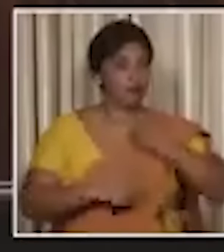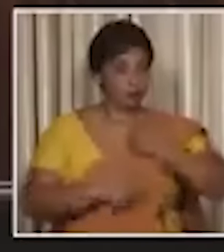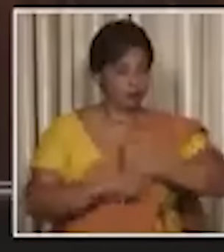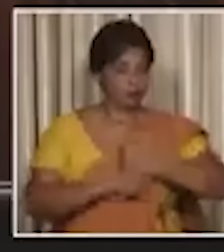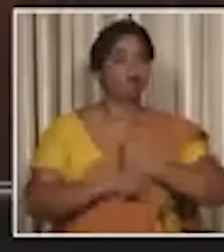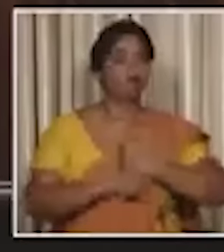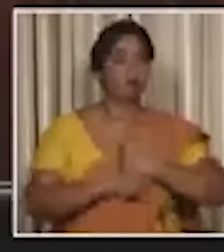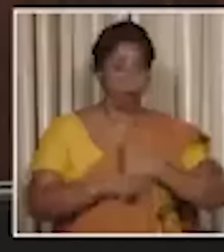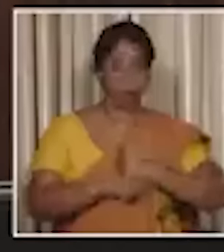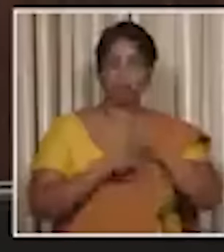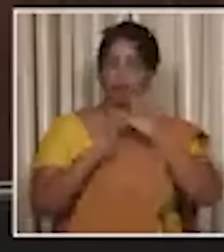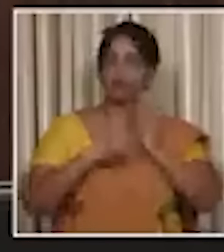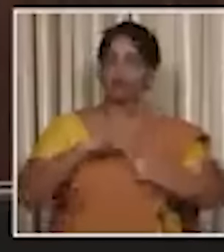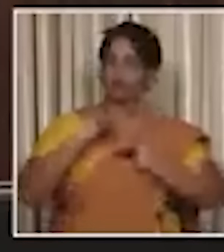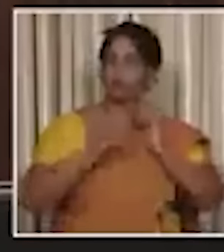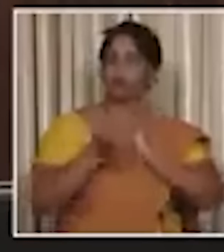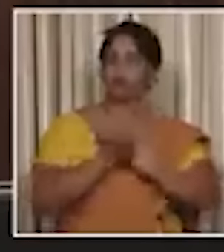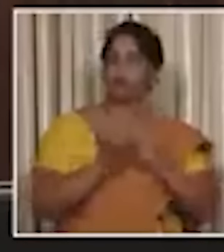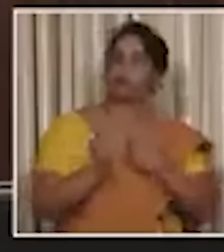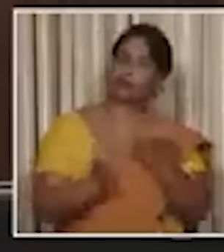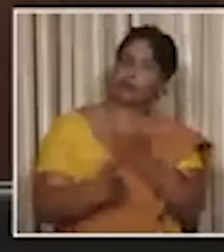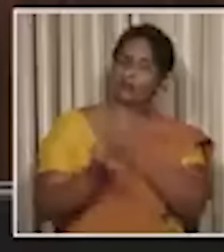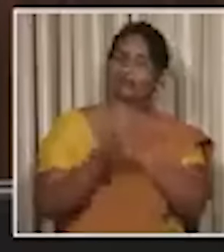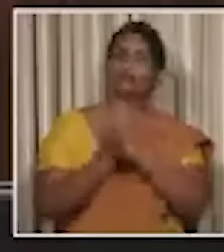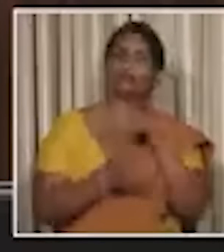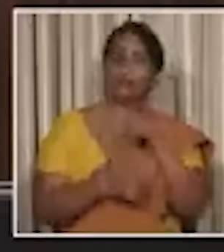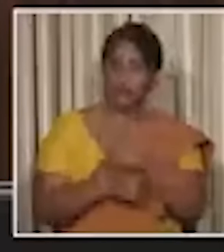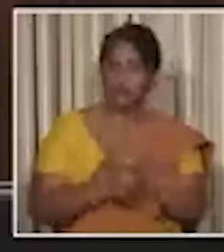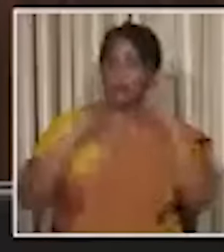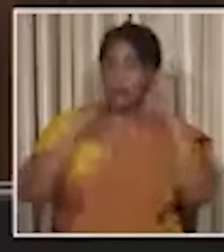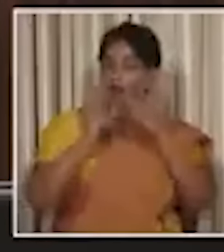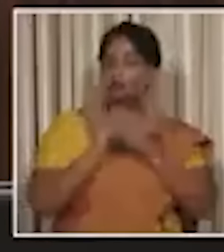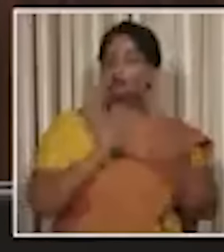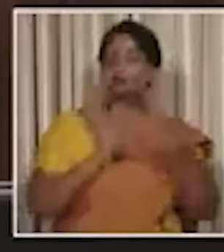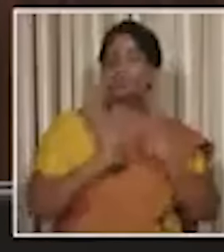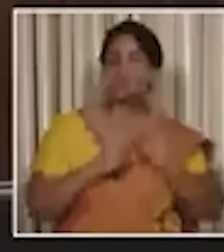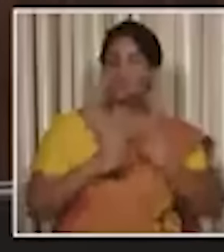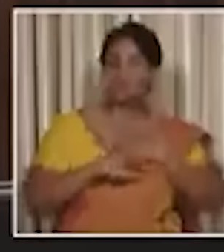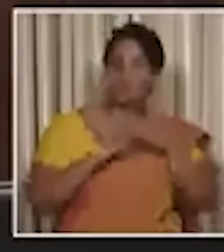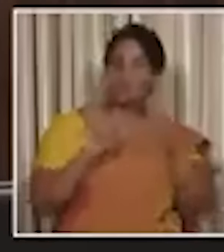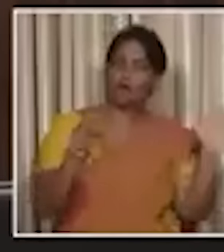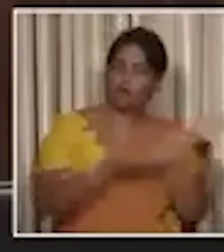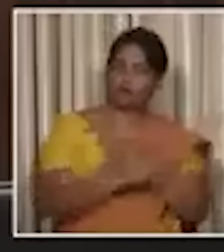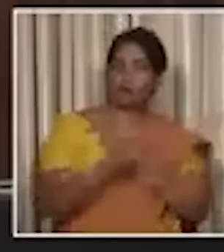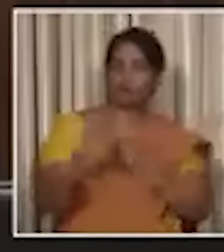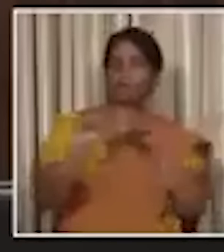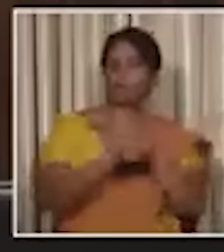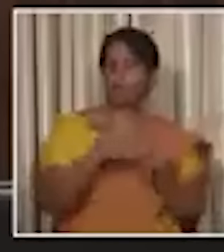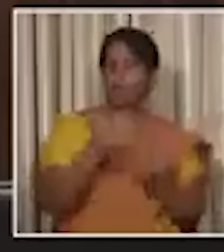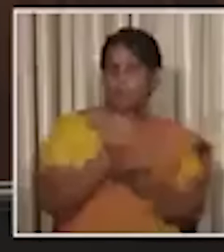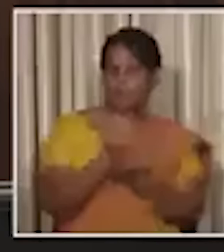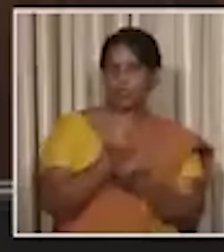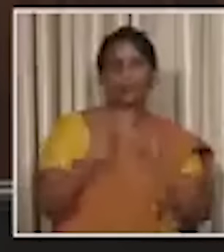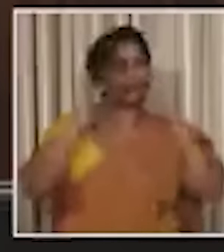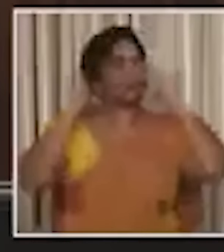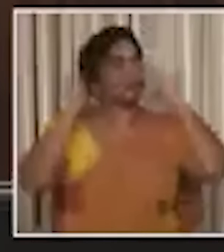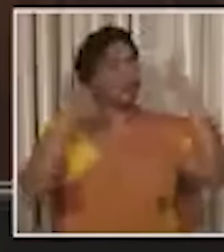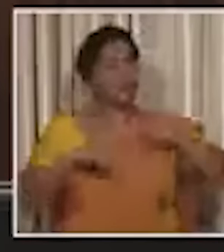நாங்கள் நிறைவேற்றுவோம். அந்த பொறுப்பினை நிறைவேற்றுவதற்கு நாங்கள் தயாராக இருக்கின்றோம். அது வறுமையை ஒழிப்பதற்காக அந்த